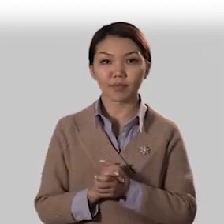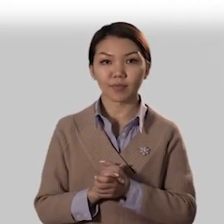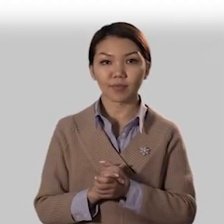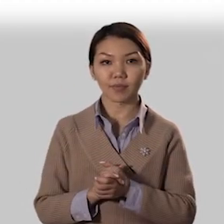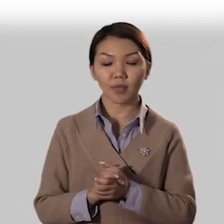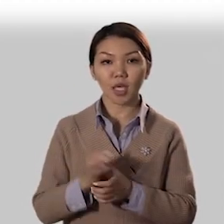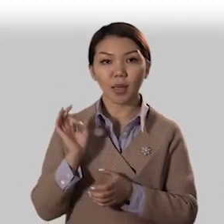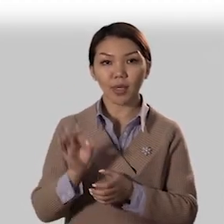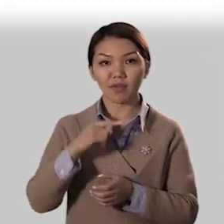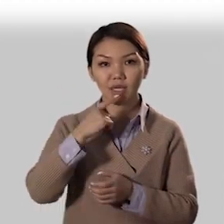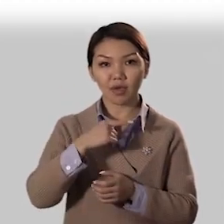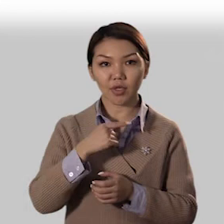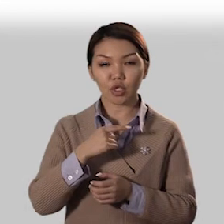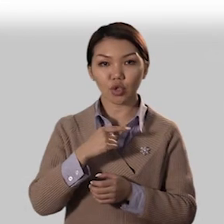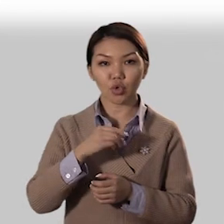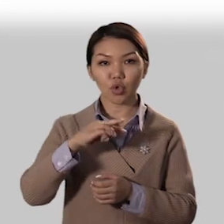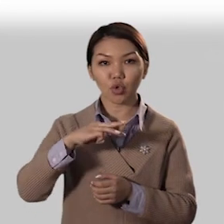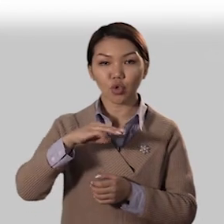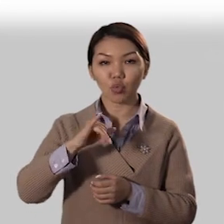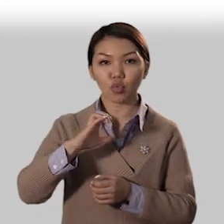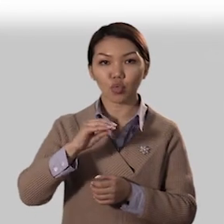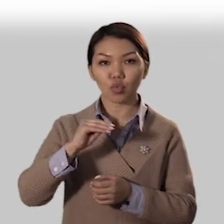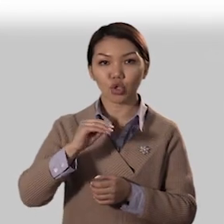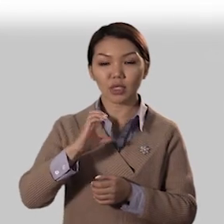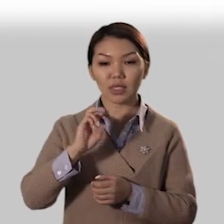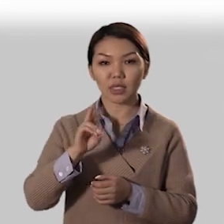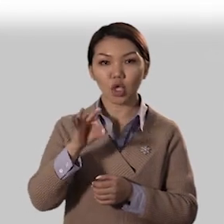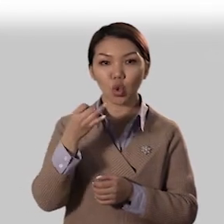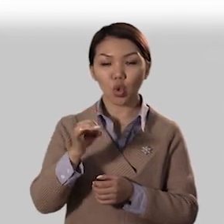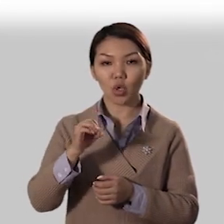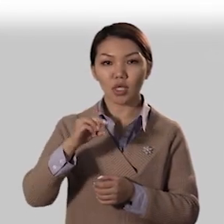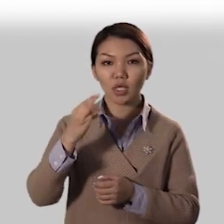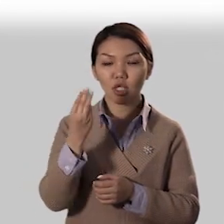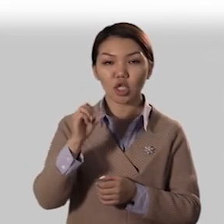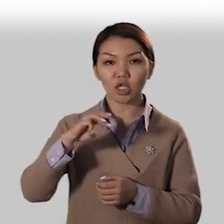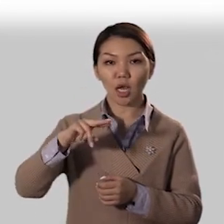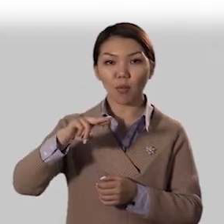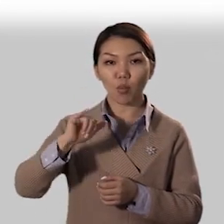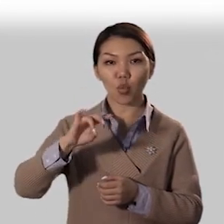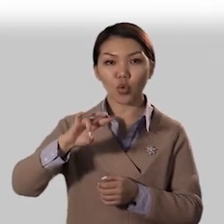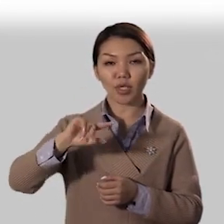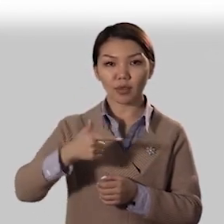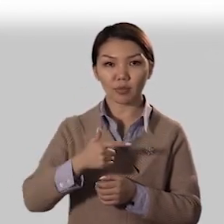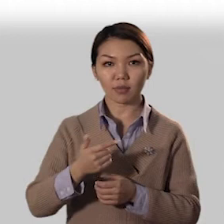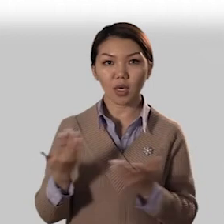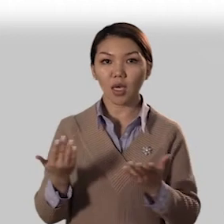правильно говорить мужской шампунь какой вариант верной